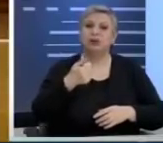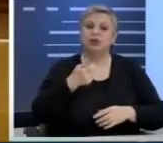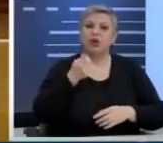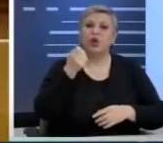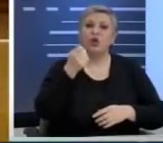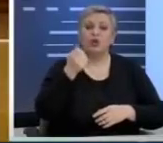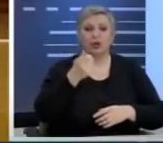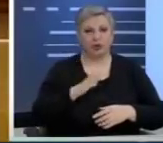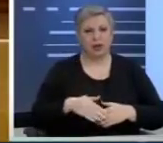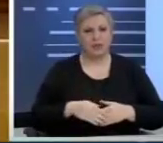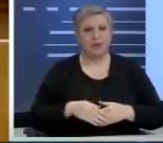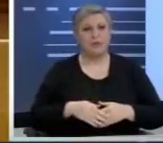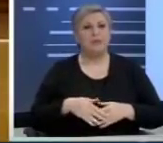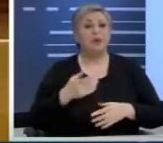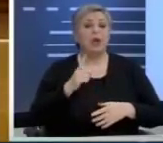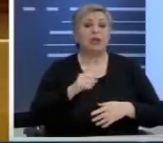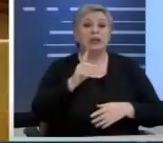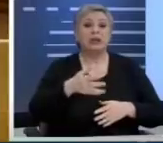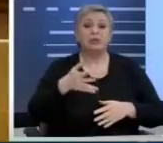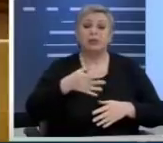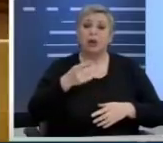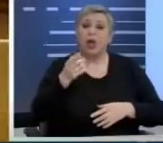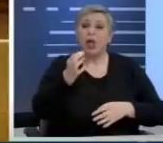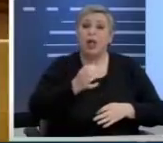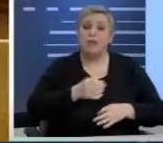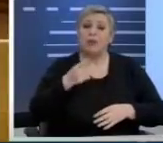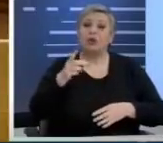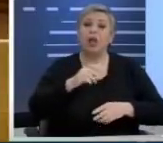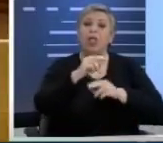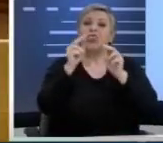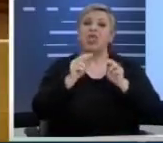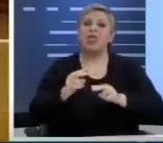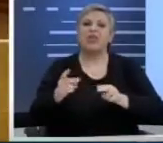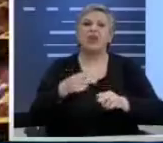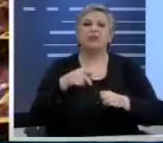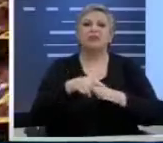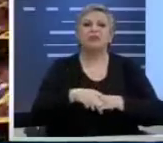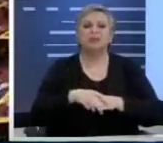ότι το Δουνουτού έλεγε ότι το χρέος ήταν βιώσιμο. Το έλεγε το Δουνουτού.